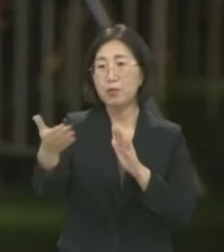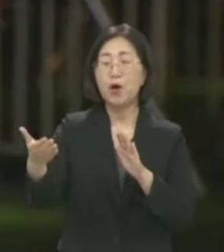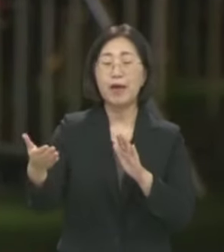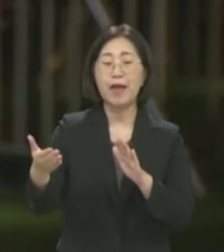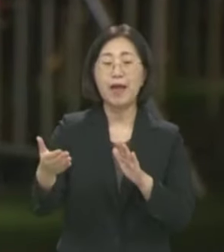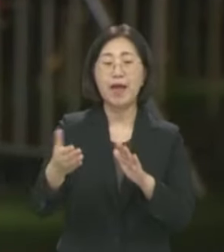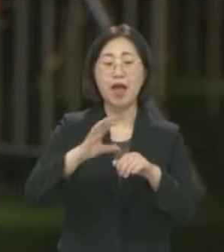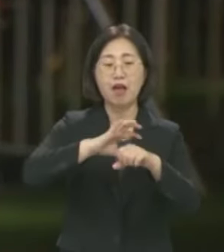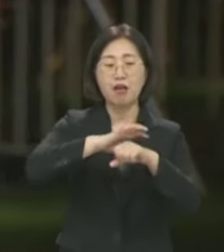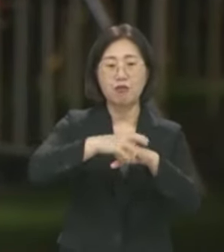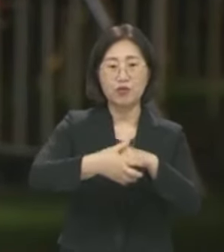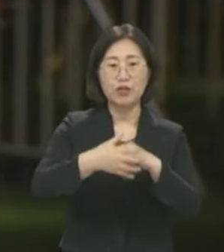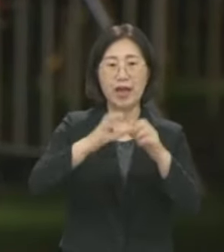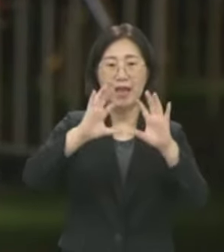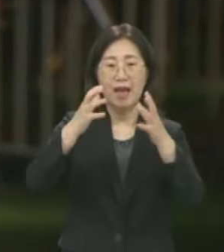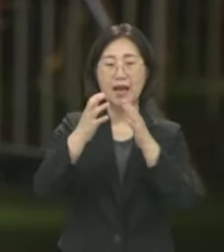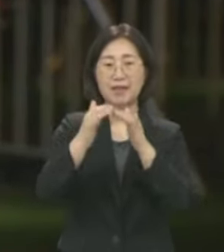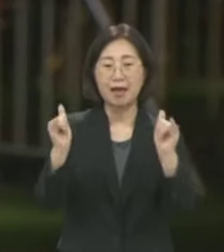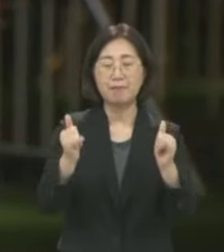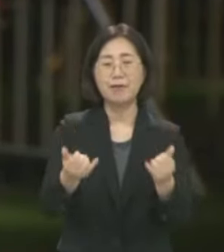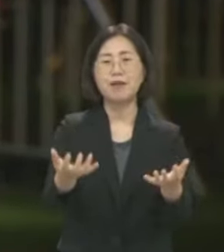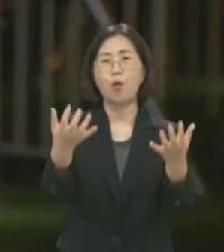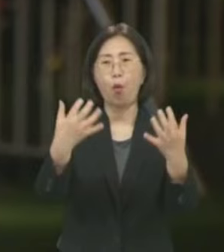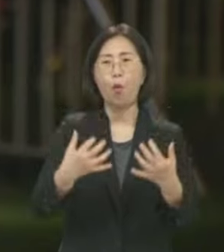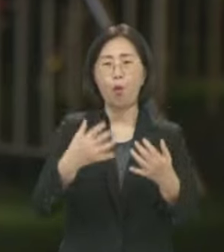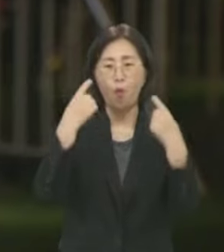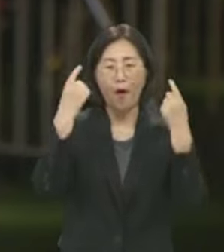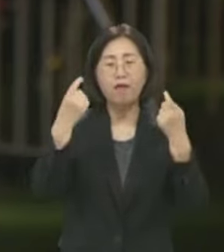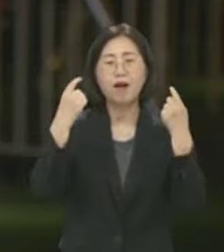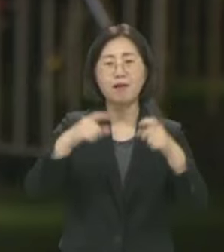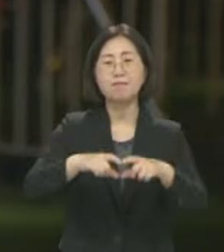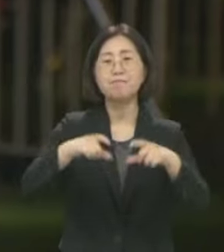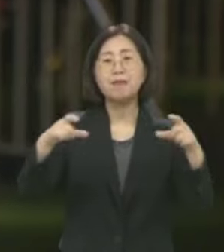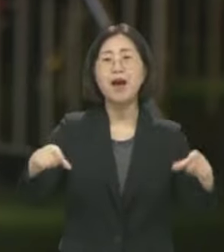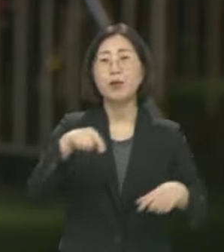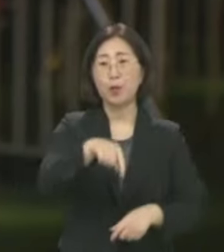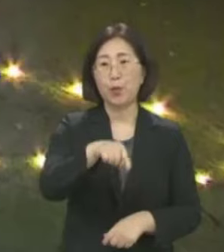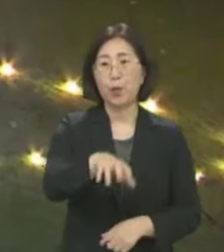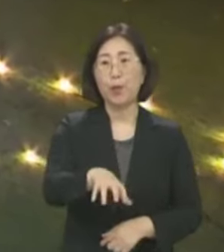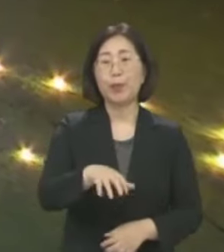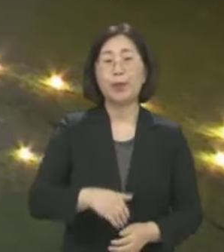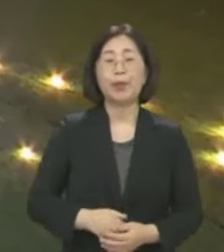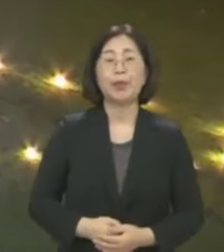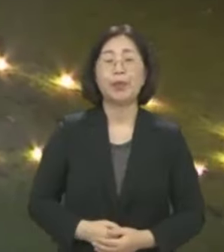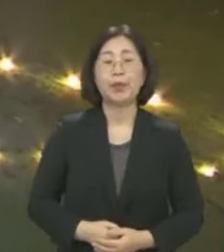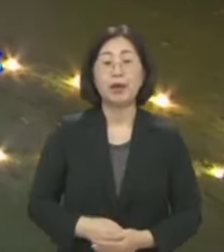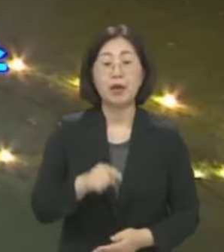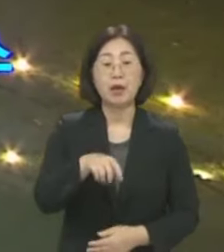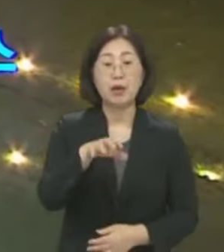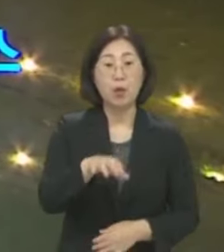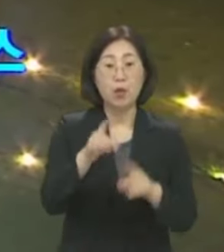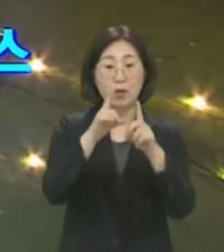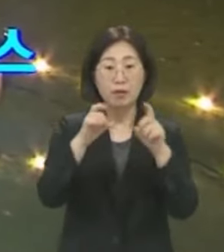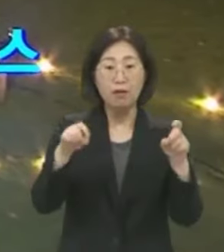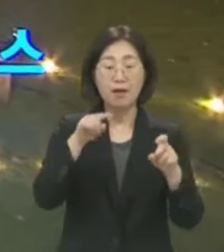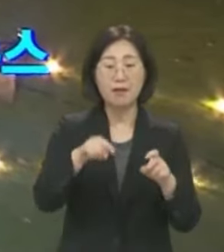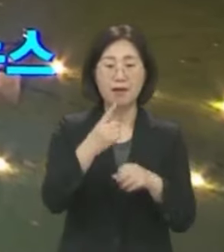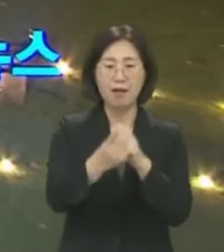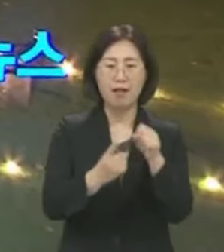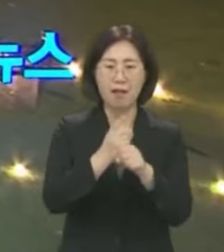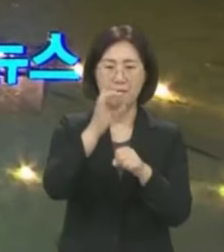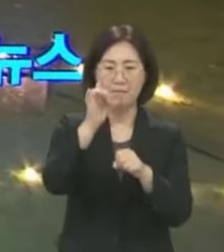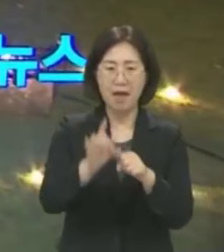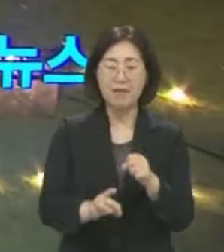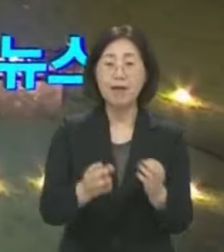아주 국제적인 관광 명소로 거듭나고 있는 곳이 바로 해미 읍성이 되겠습니다. 네, 시장님. 이곳 해미 읍성에서 매년 이 서산